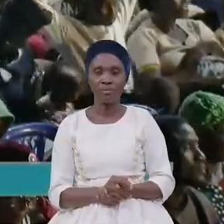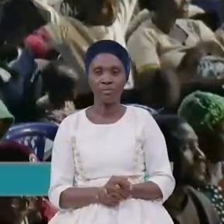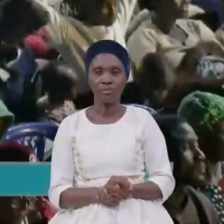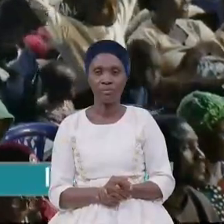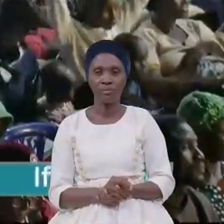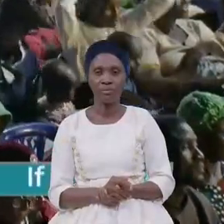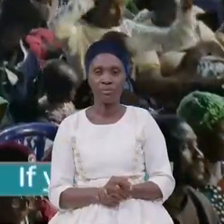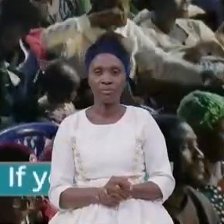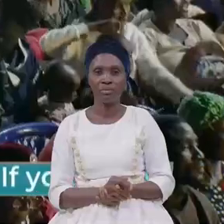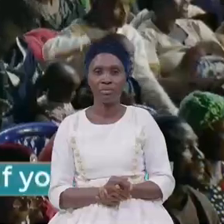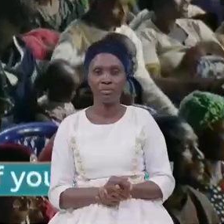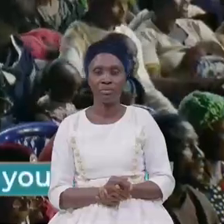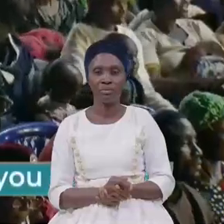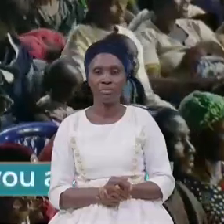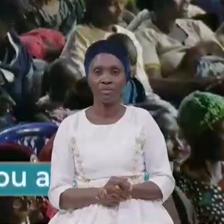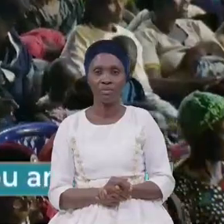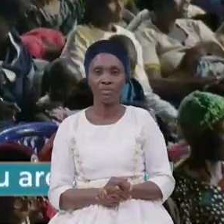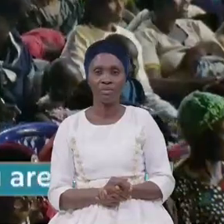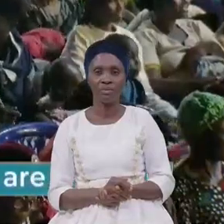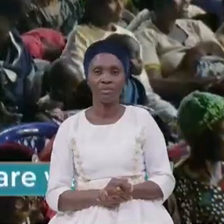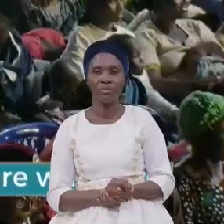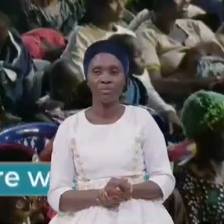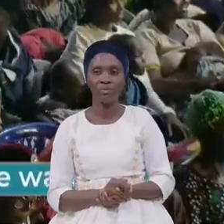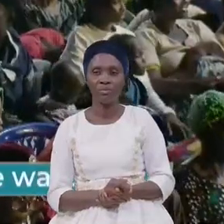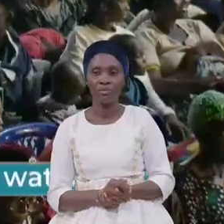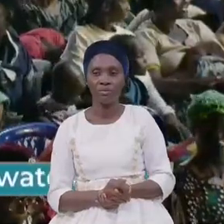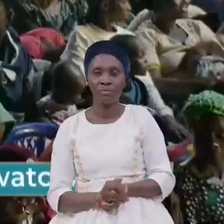Positionnez-vous, les conseillers, faites cela rapidement.